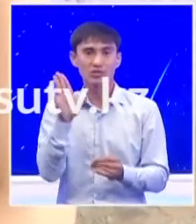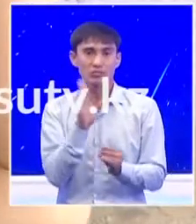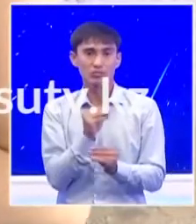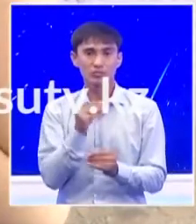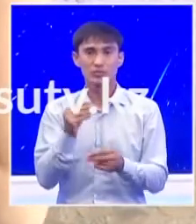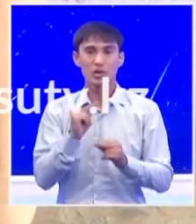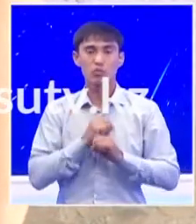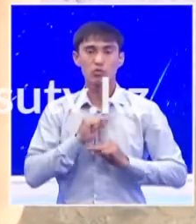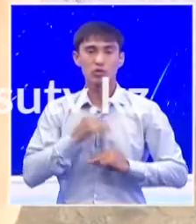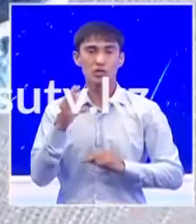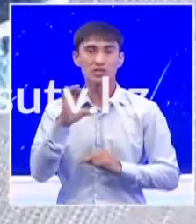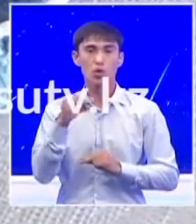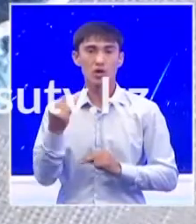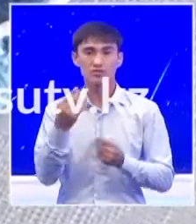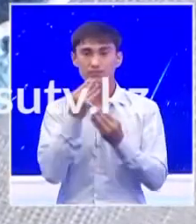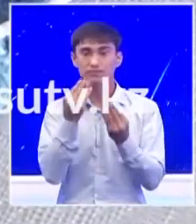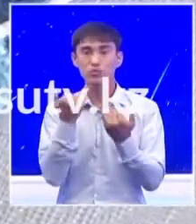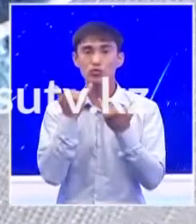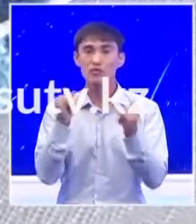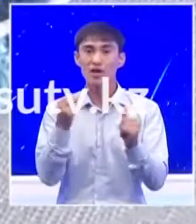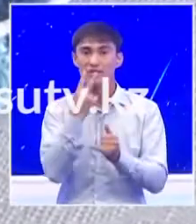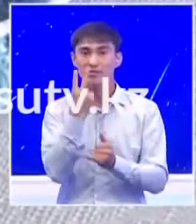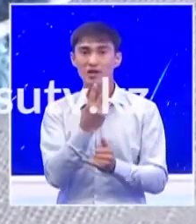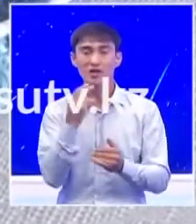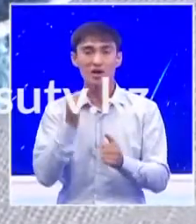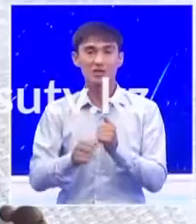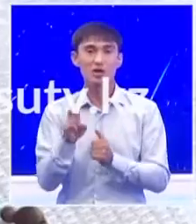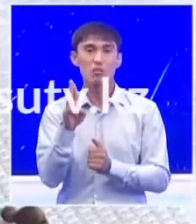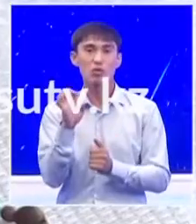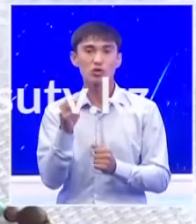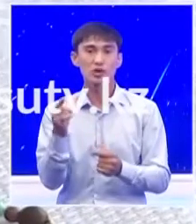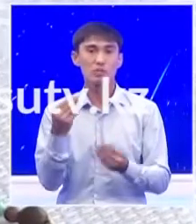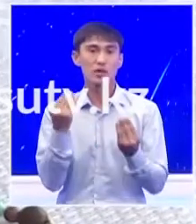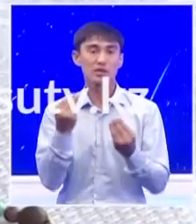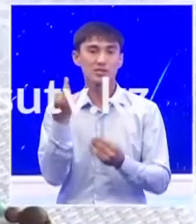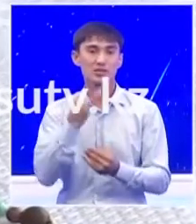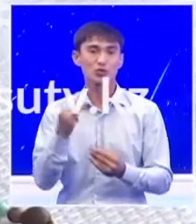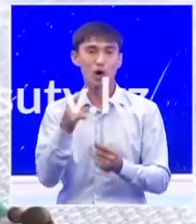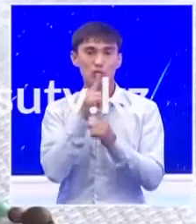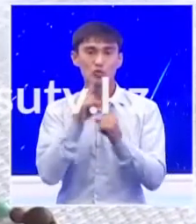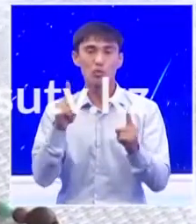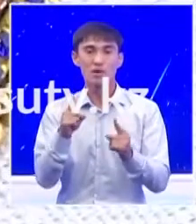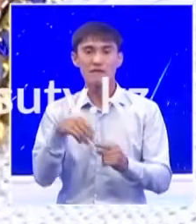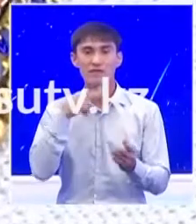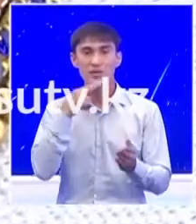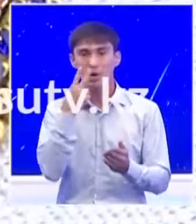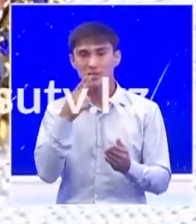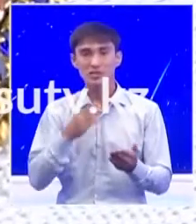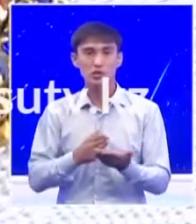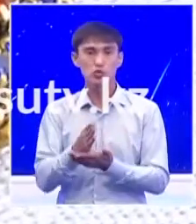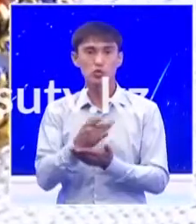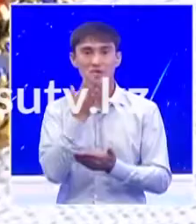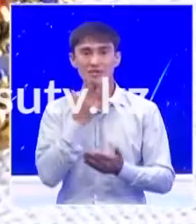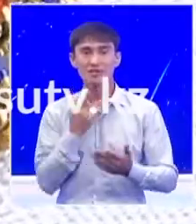Саули Джулькеевой завораживают взгляд. Каждая брошка – отдельная прекрасная история. Особого внимания заслуживают украшения, выполненные в